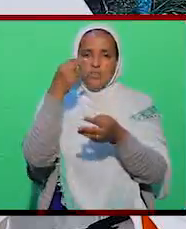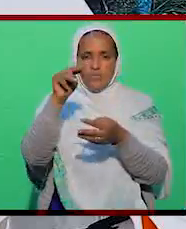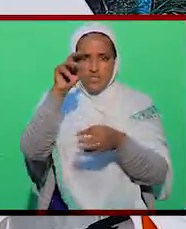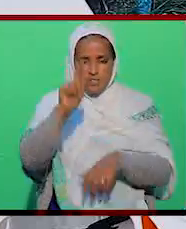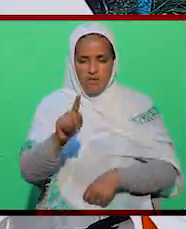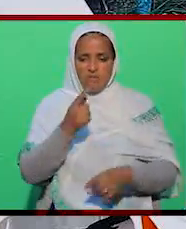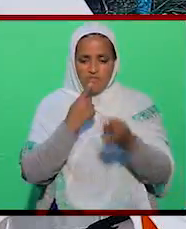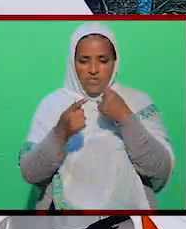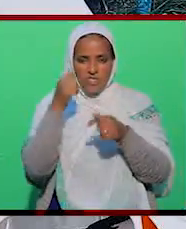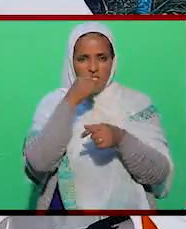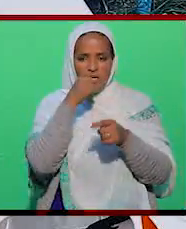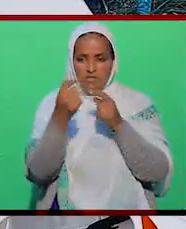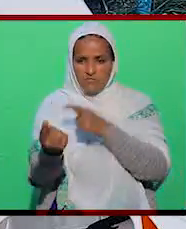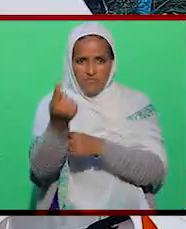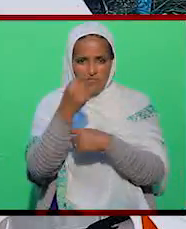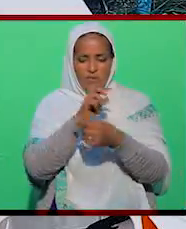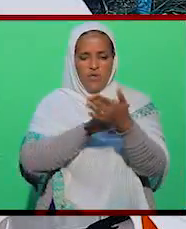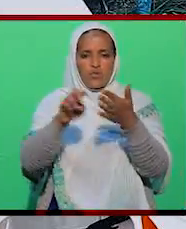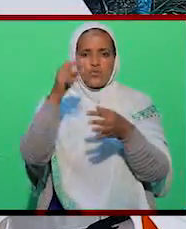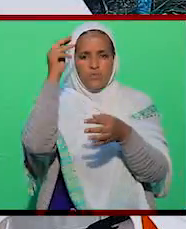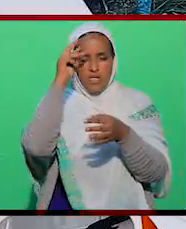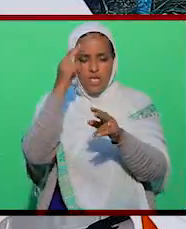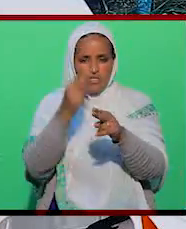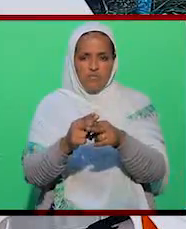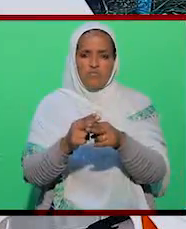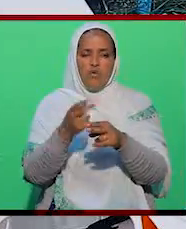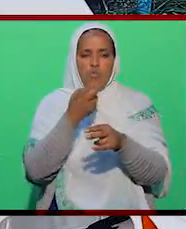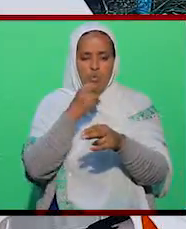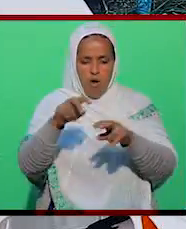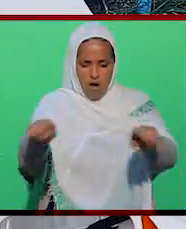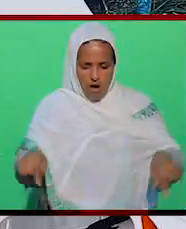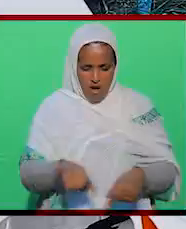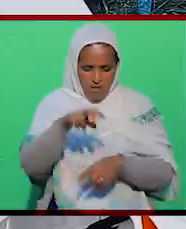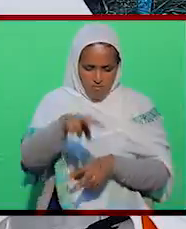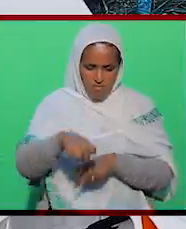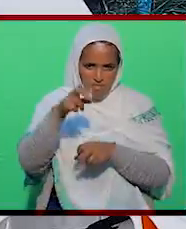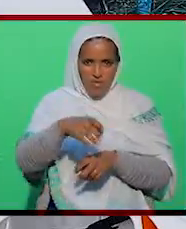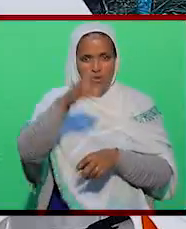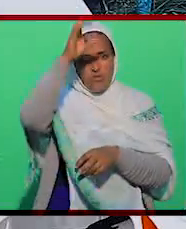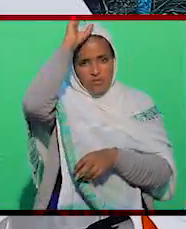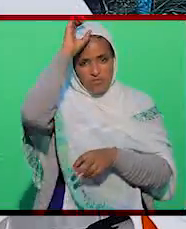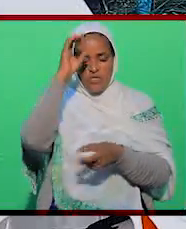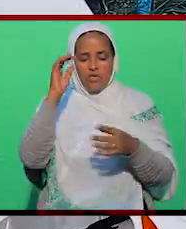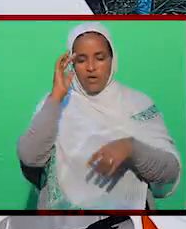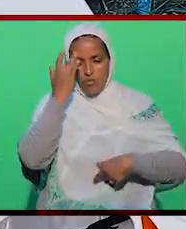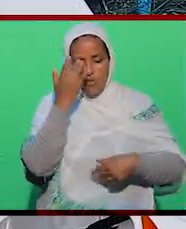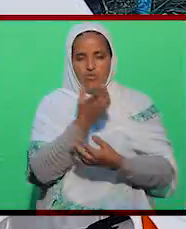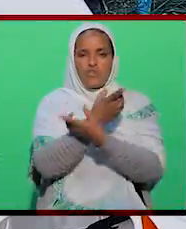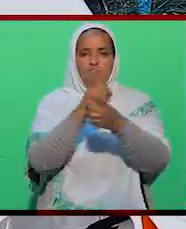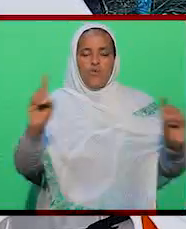ሚናስ ያነጋግረኛል የምትል ሴት ተነስታ በቅዱስ ሚናስም የውሃ ጉድጓድ እንዲቆፍሩ በጠበል ውሃ ተጠምቀው